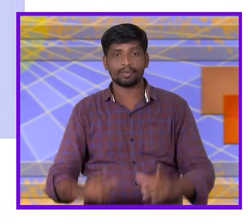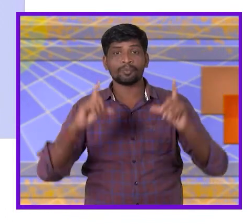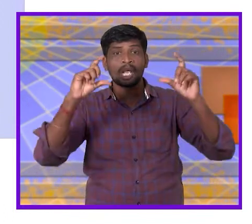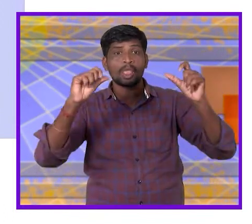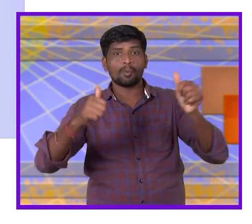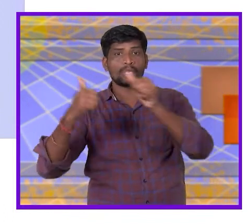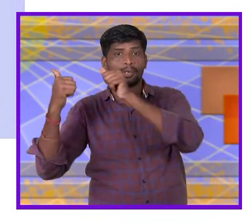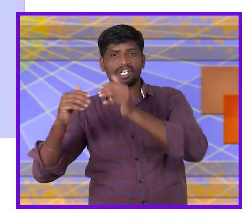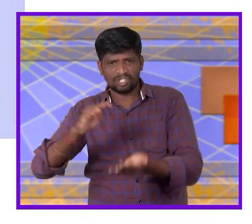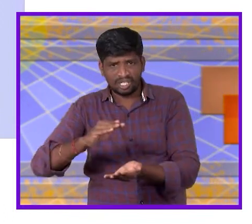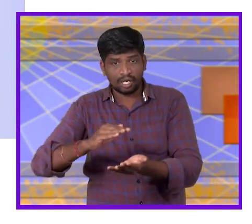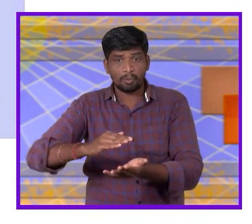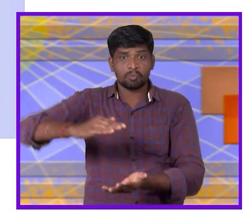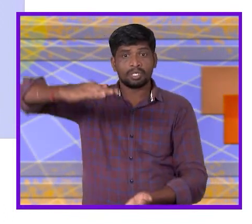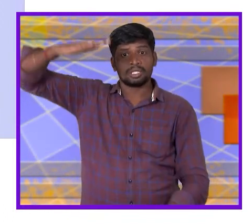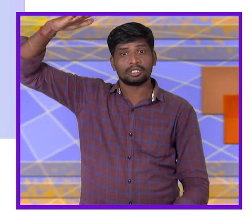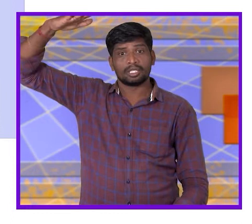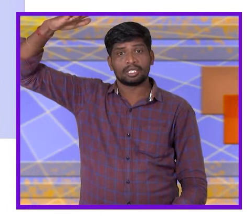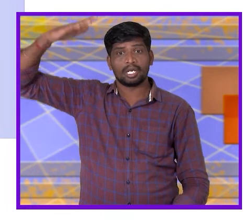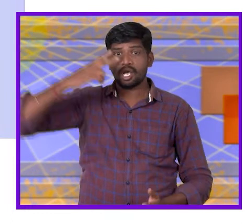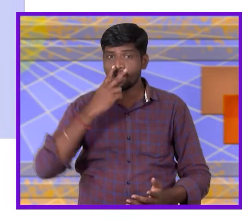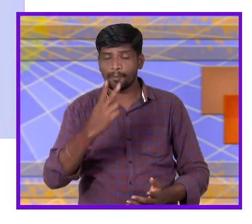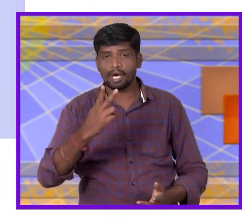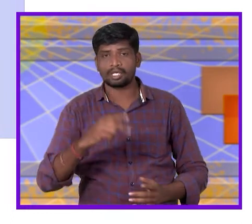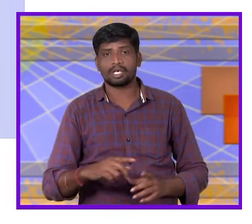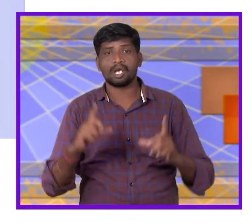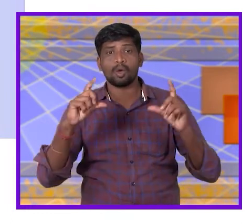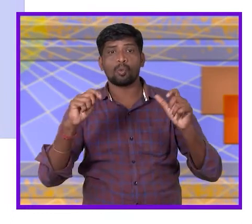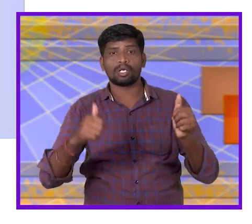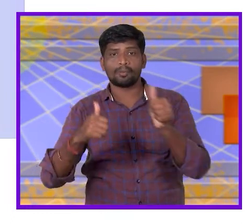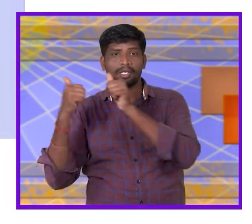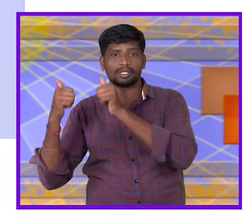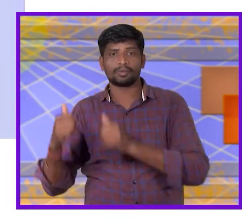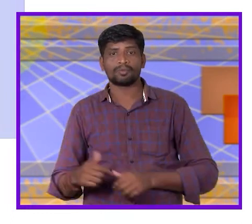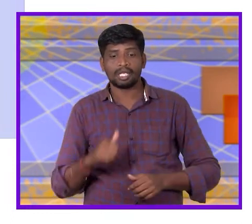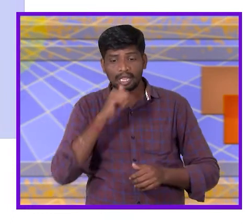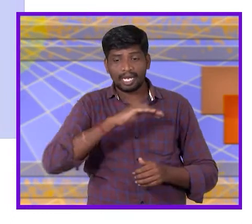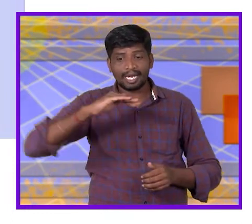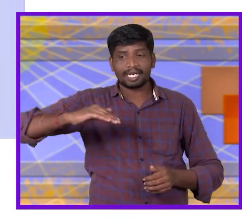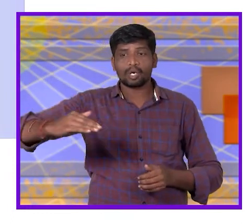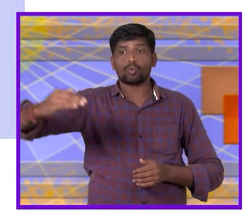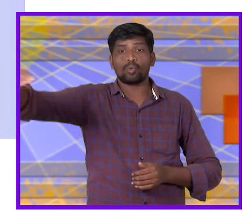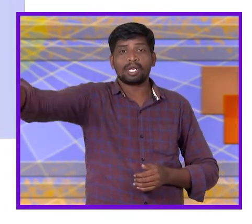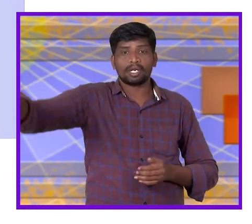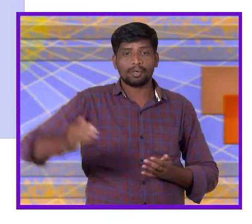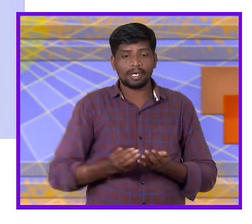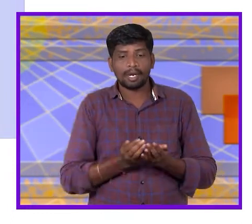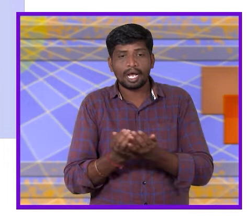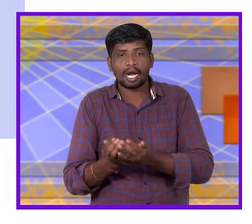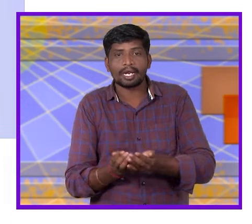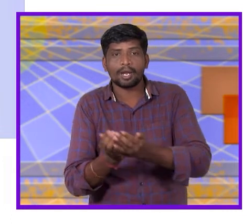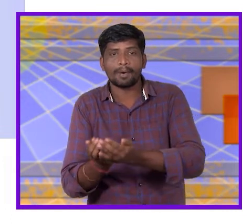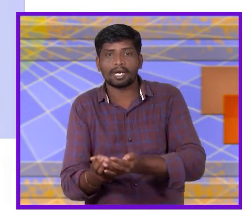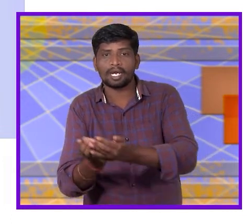அருகில் இந்த திருவள்ளுவர் சிலையானது அமைக்கப்பட்டிருக்கிறது. இதுக்கு படகு போக்குவரத்து இருக்குது. கன்னியாகுமரியிலேருந்து நம்ம அந்த கடலுக்குள்ளே போய்